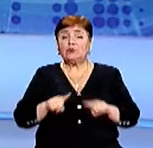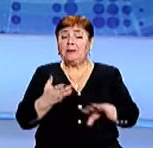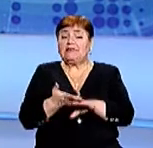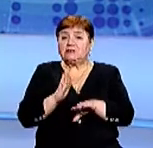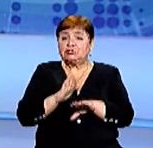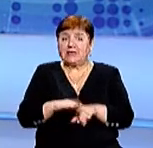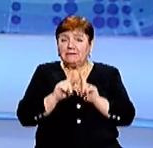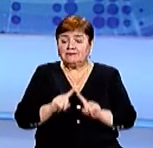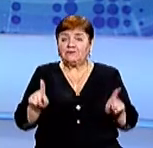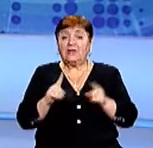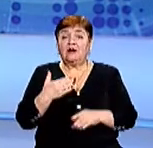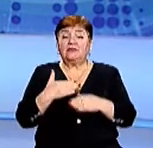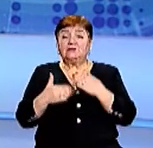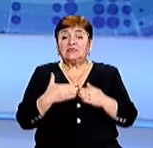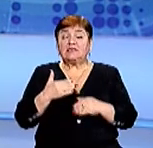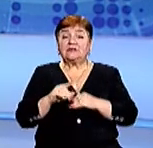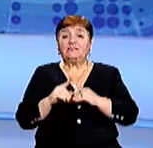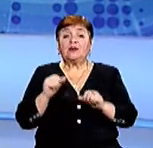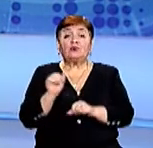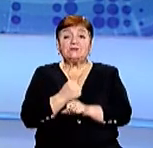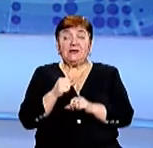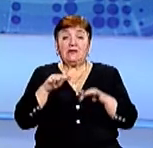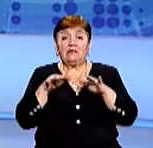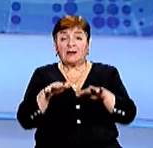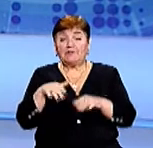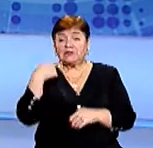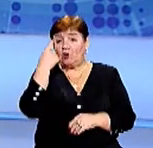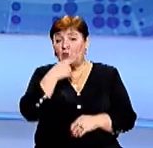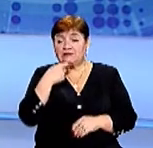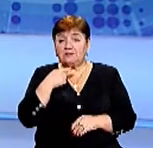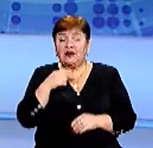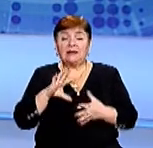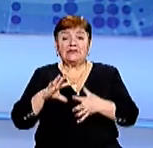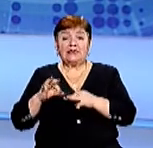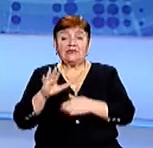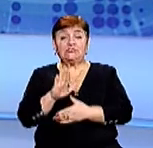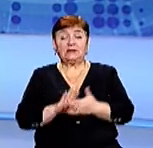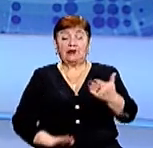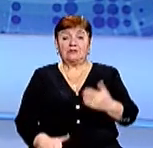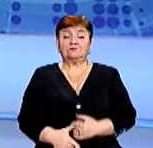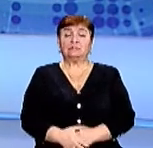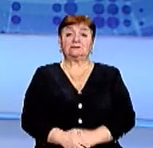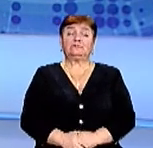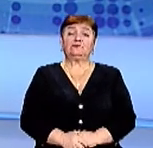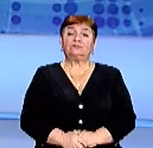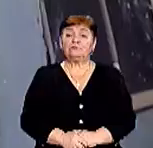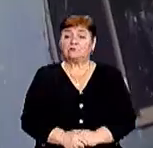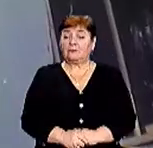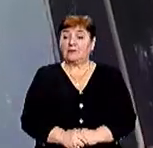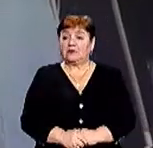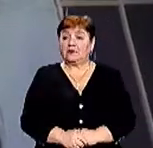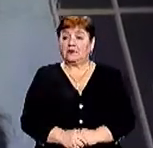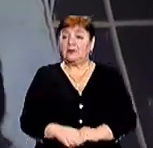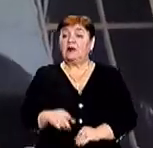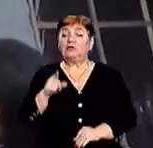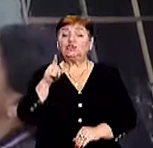тяжкі злочини. Серед останніх – розбійний напад, вчинений групою осіб. Детальніше в сюжеті Руслани Гостюк. Витягнули із